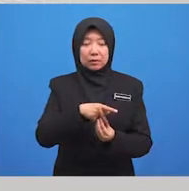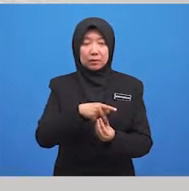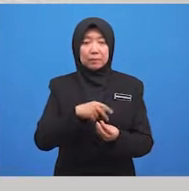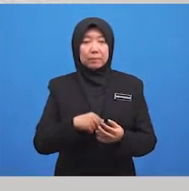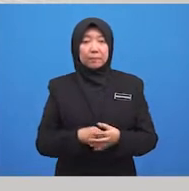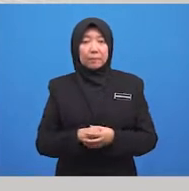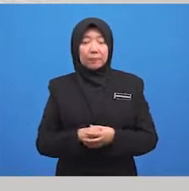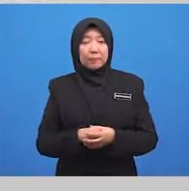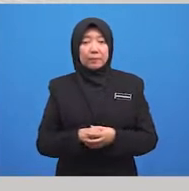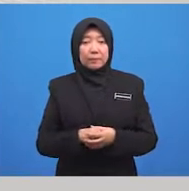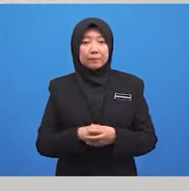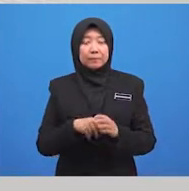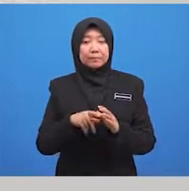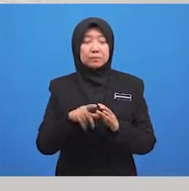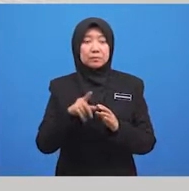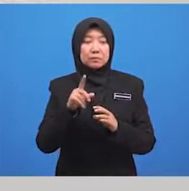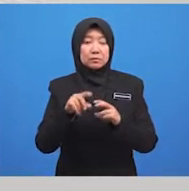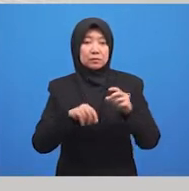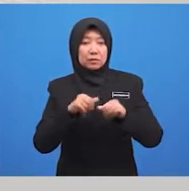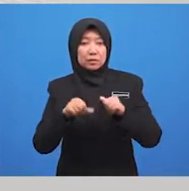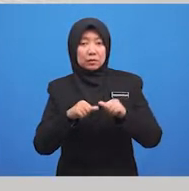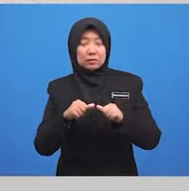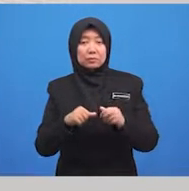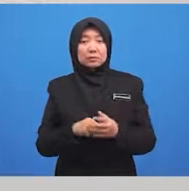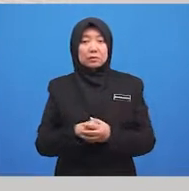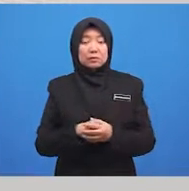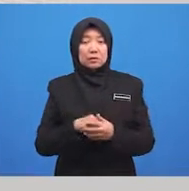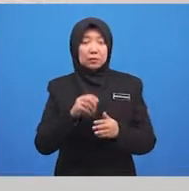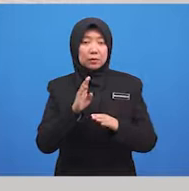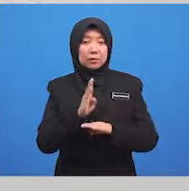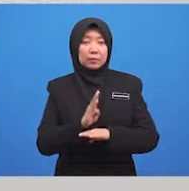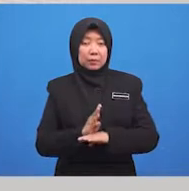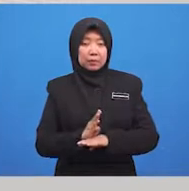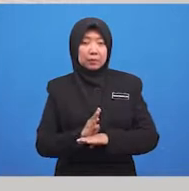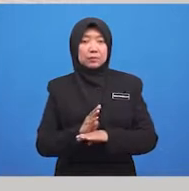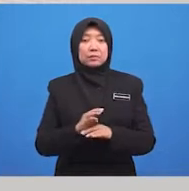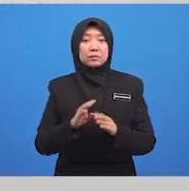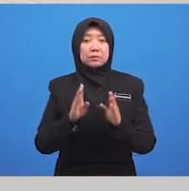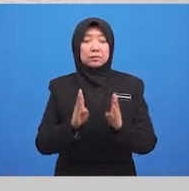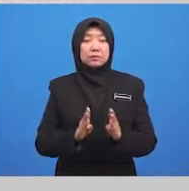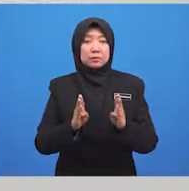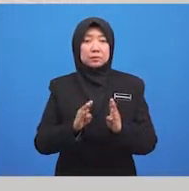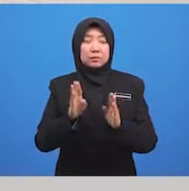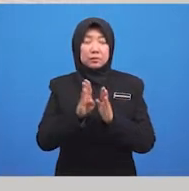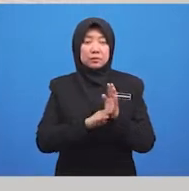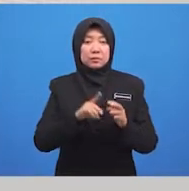Menurut Pertubuhan Pelajaran, Sains dan Kebudayaan Bangsa-Bangsa Bersatu atau